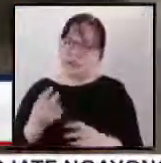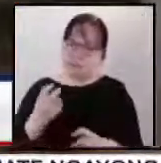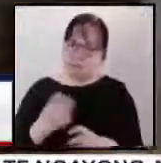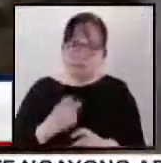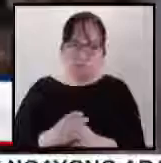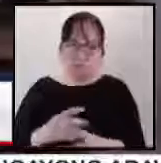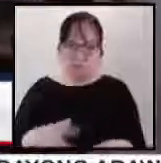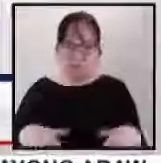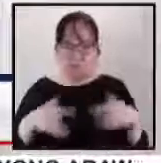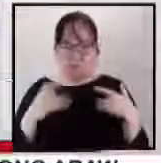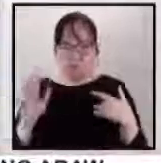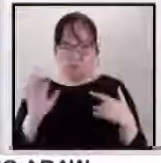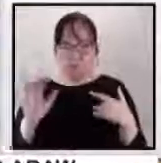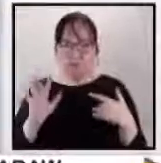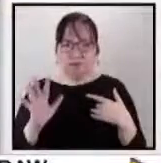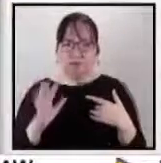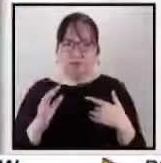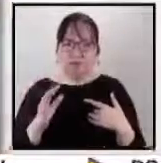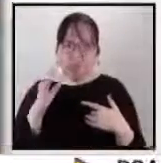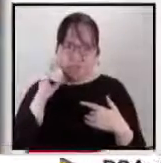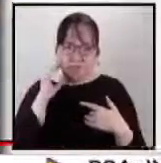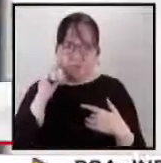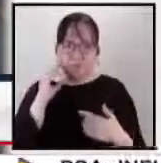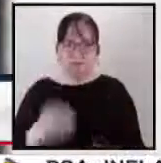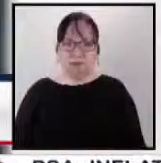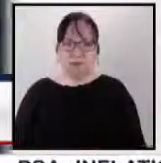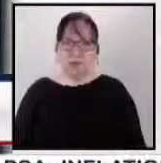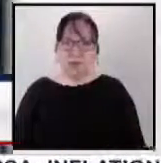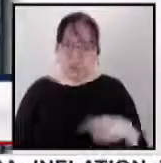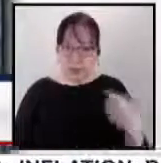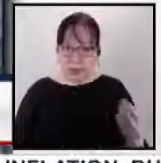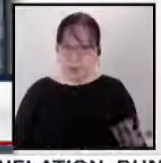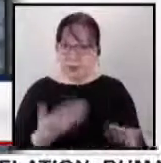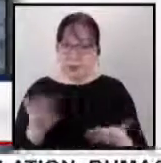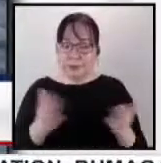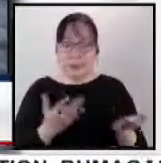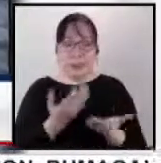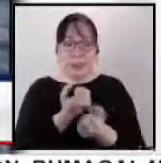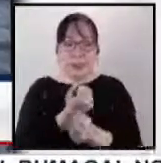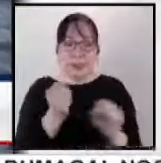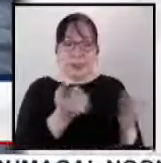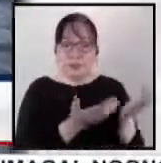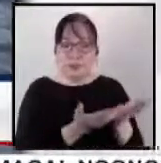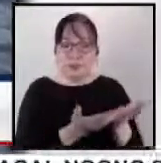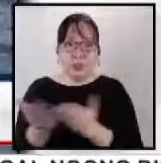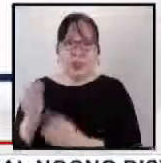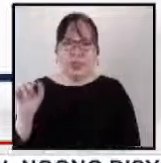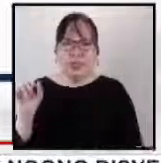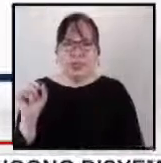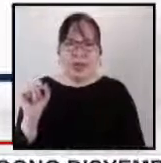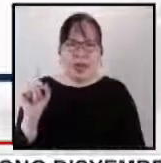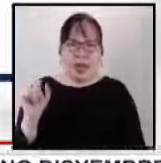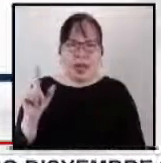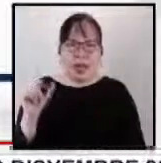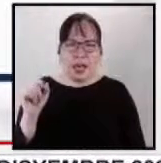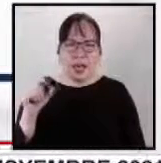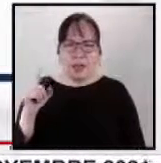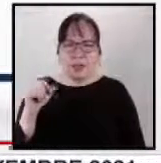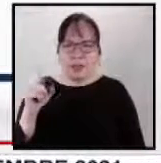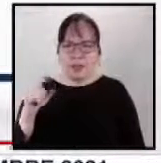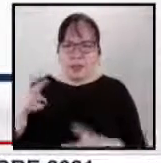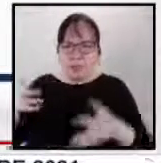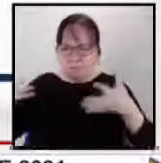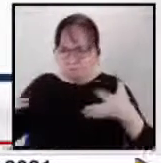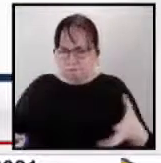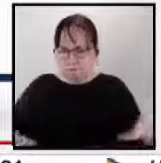kanilang bayan. Ligtas na naihatid ng BRP Suluan ang 11 tonelada ng relief supplies sa